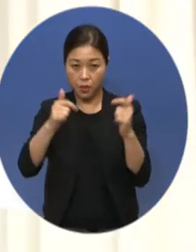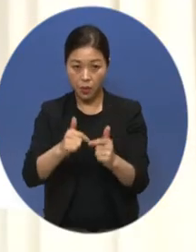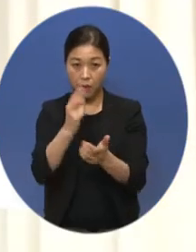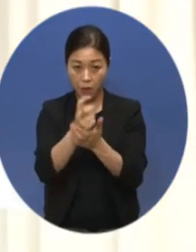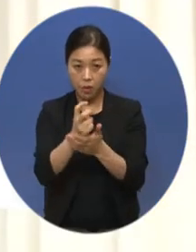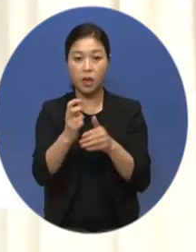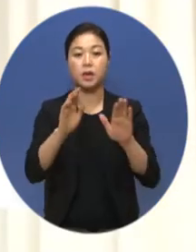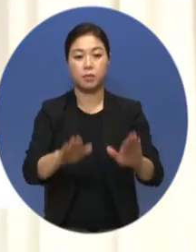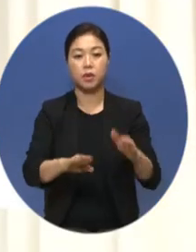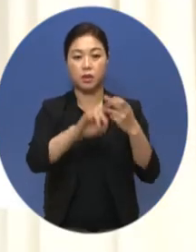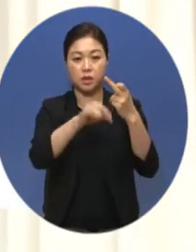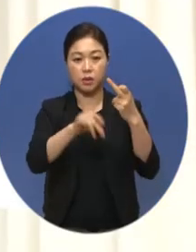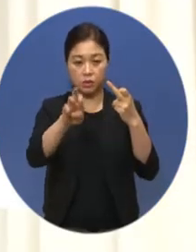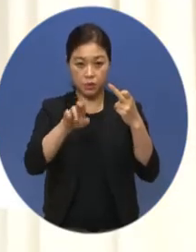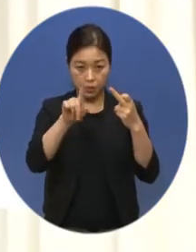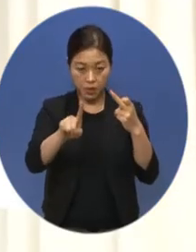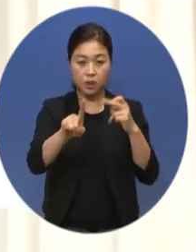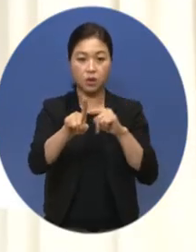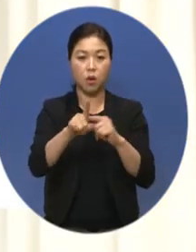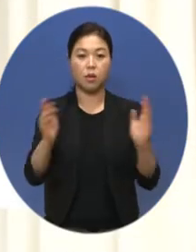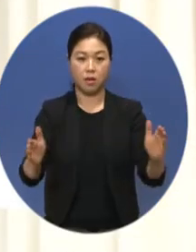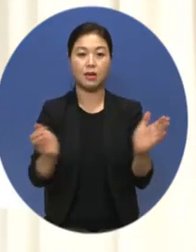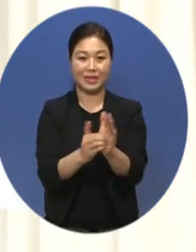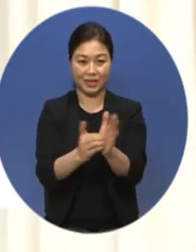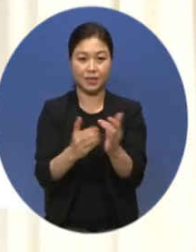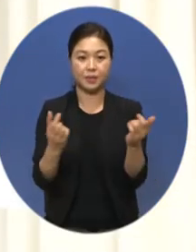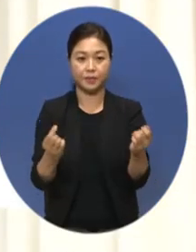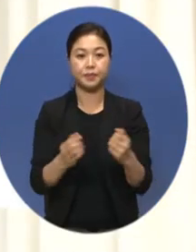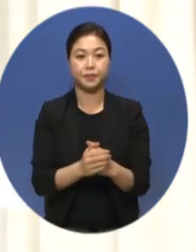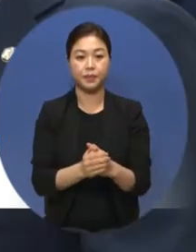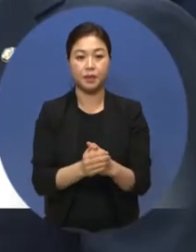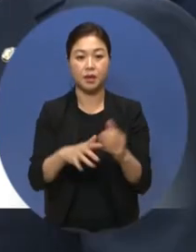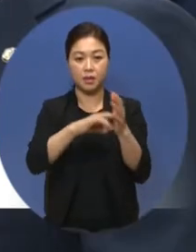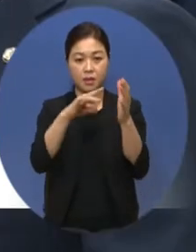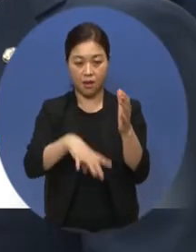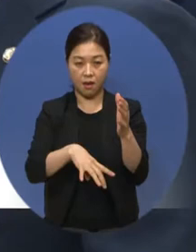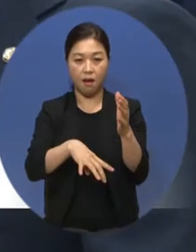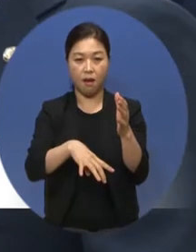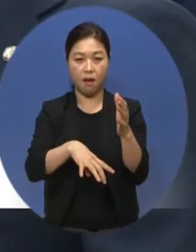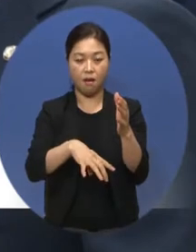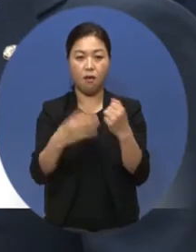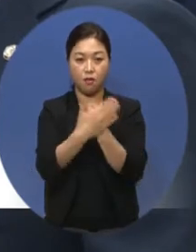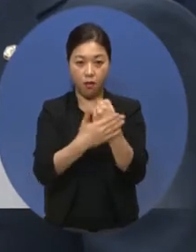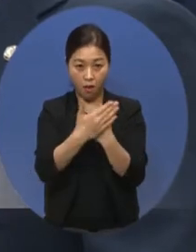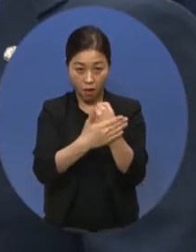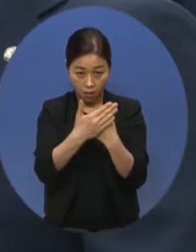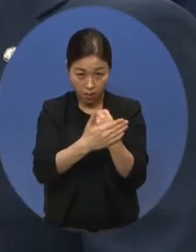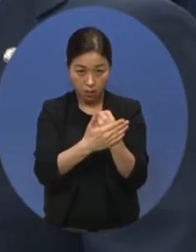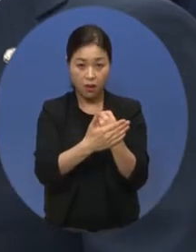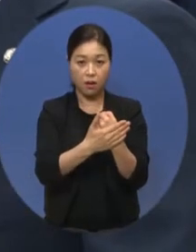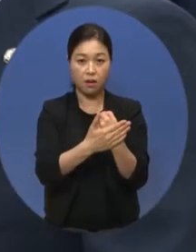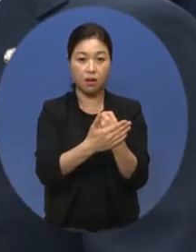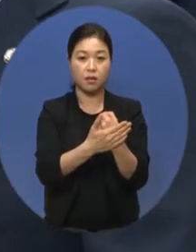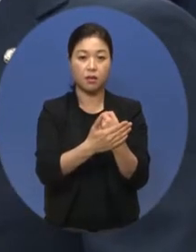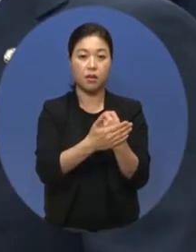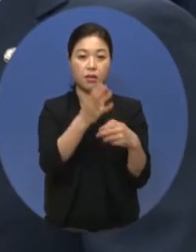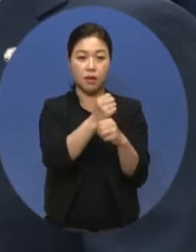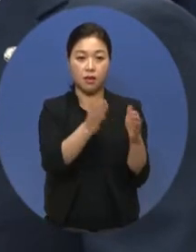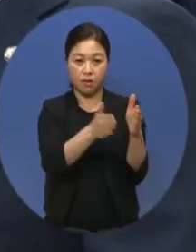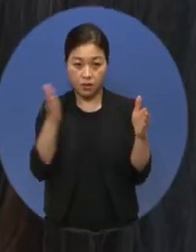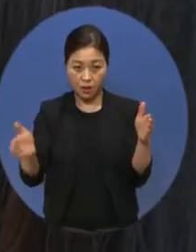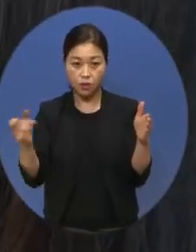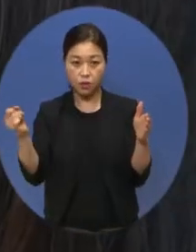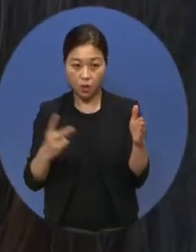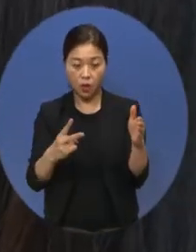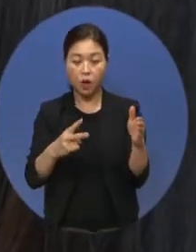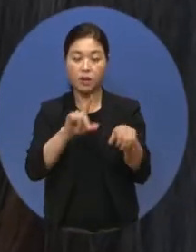오는 12월 31일로 기한이 끝남에 따라 조세 감면 제도 기간 연장의 필요성과 지방세 특례